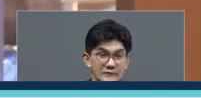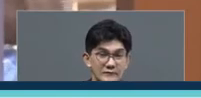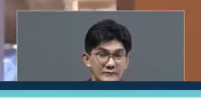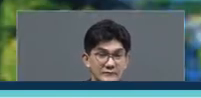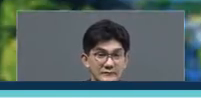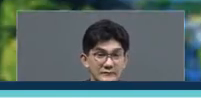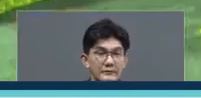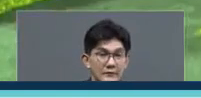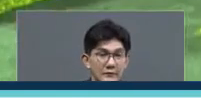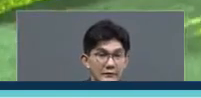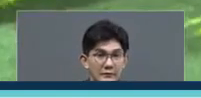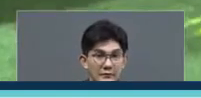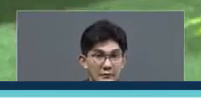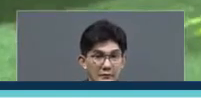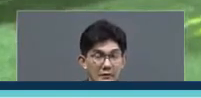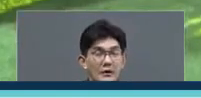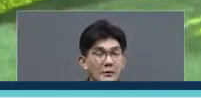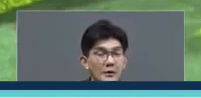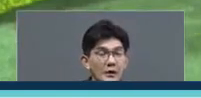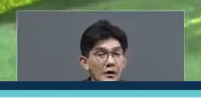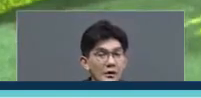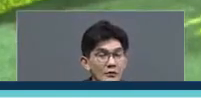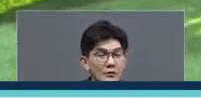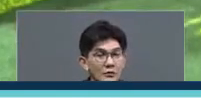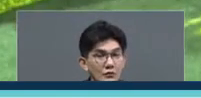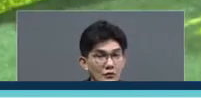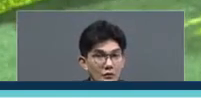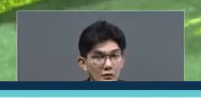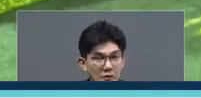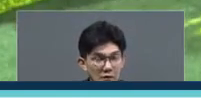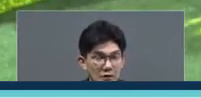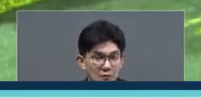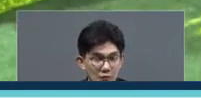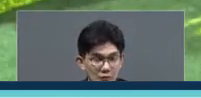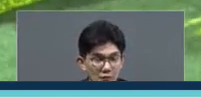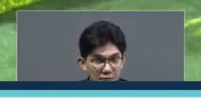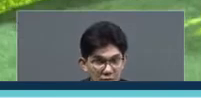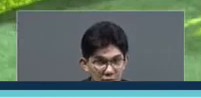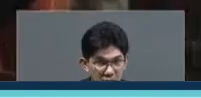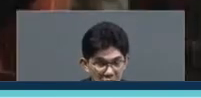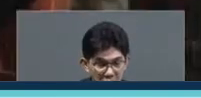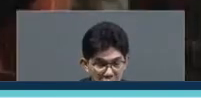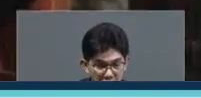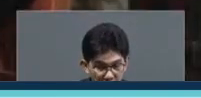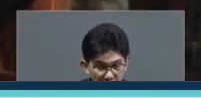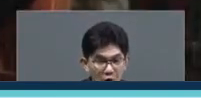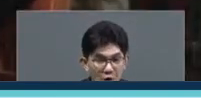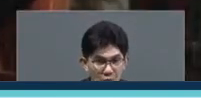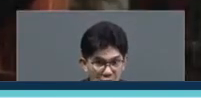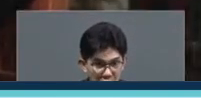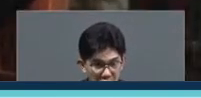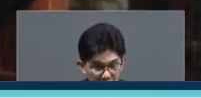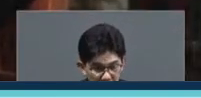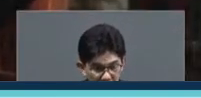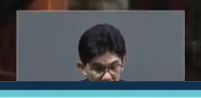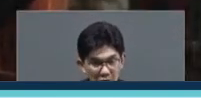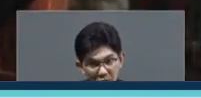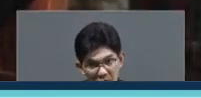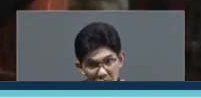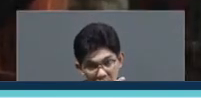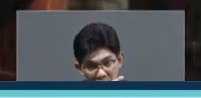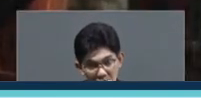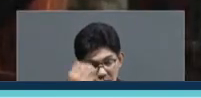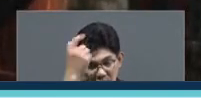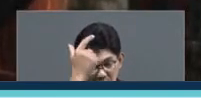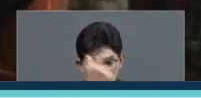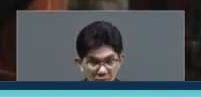งานเข้าชมความงดงามของผ้าท้องถิ่นของจังหวัดที่มีความโดดเด่นและเป็นลวดลายโบราณผสมผสานกับ